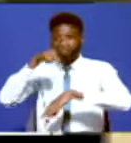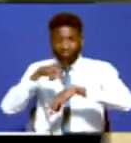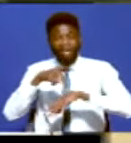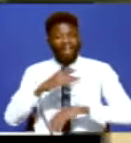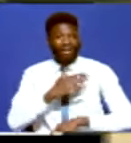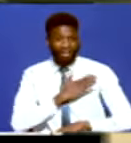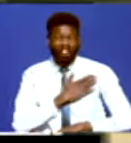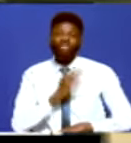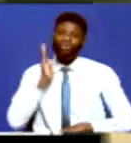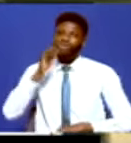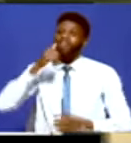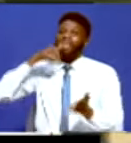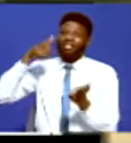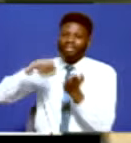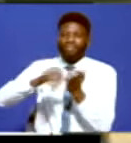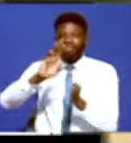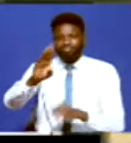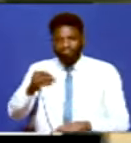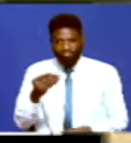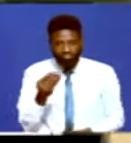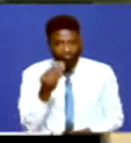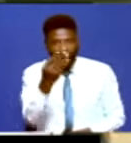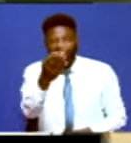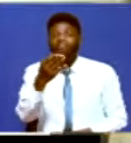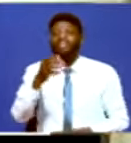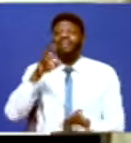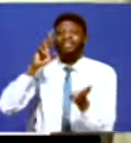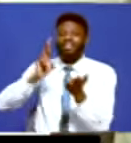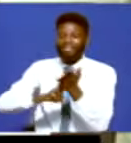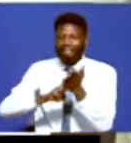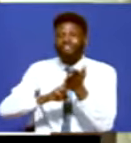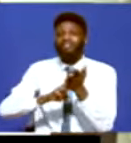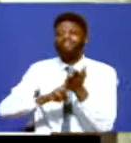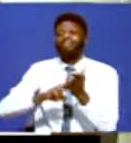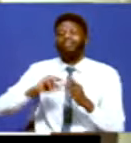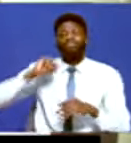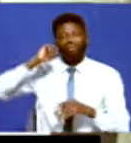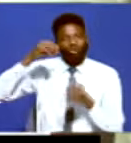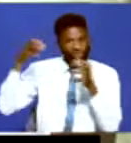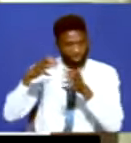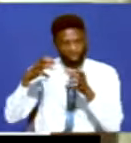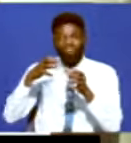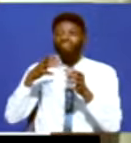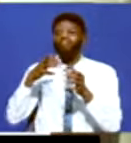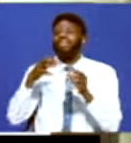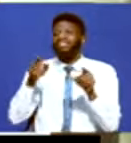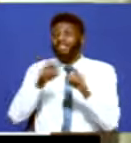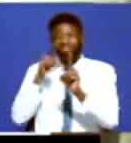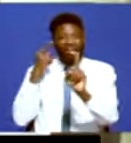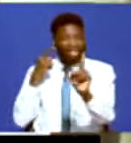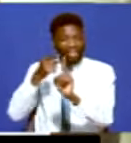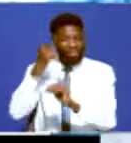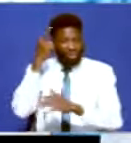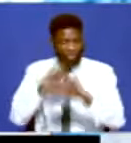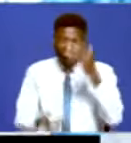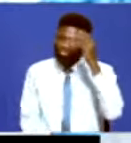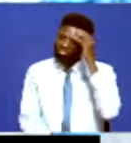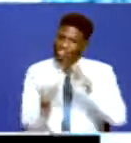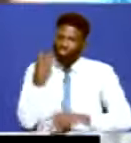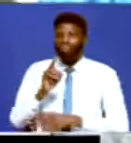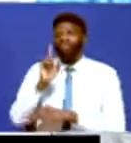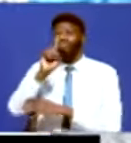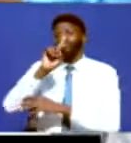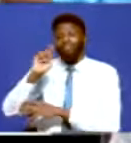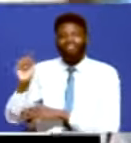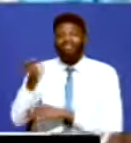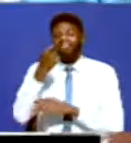watamwandikia barua rasmi msajili wa vyama vya kisiasa kuwasilisha uamuzi huo, huku kukiwa na mipango ya kubuni muungano wa One Kenya Alliance. And we